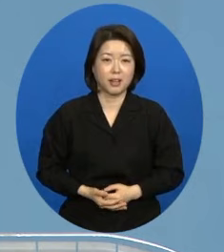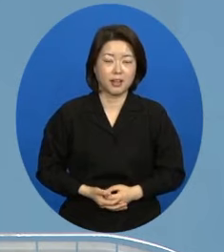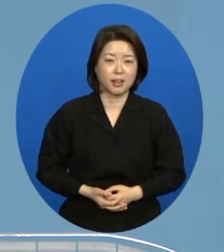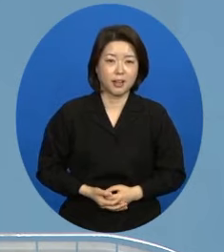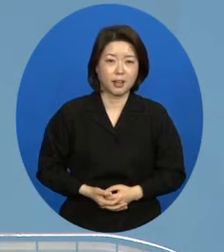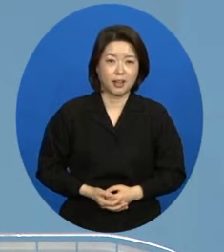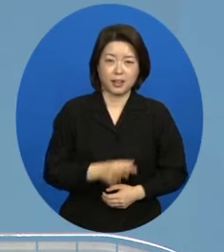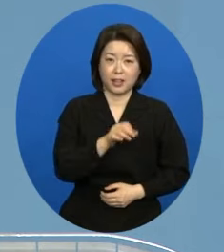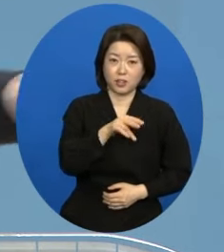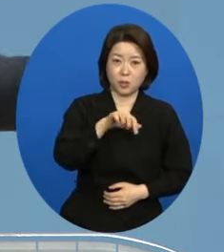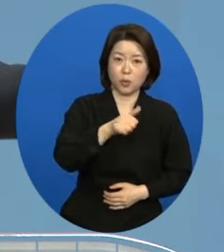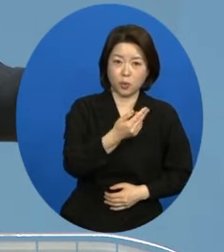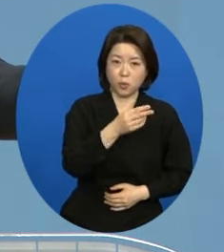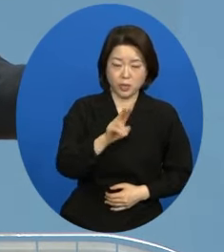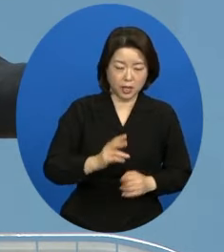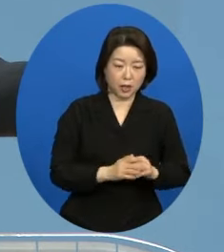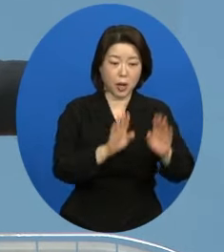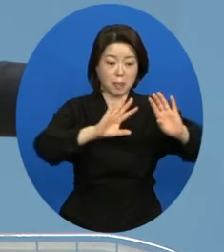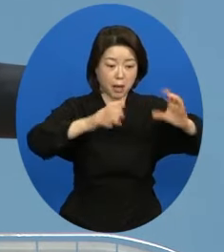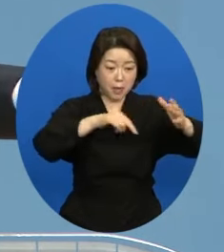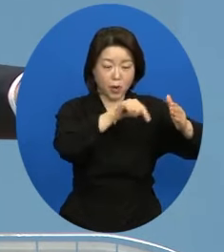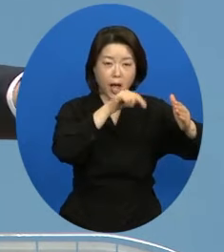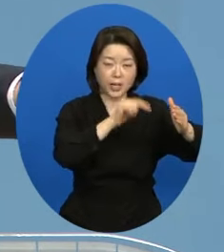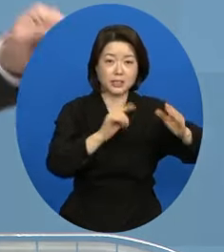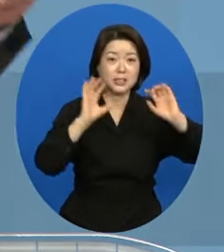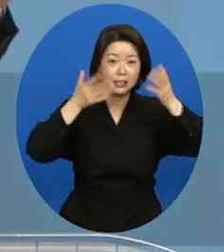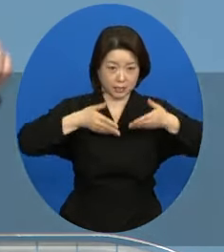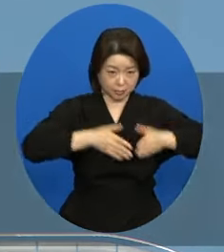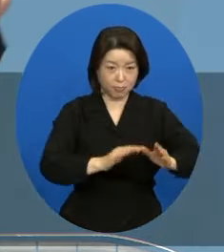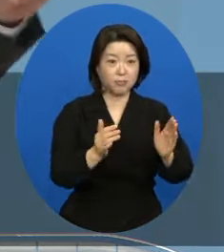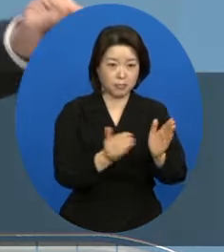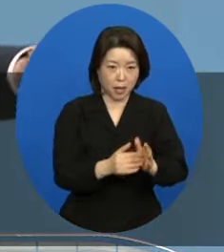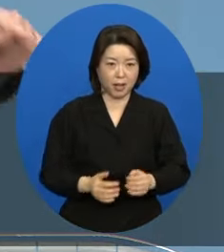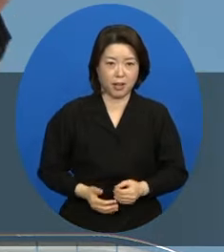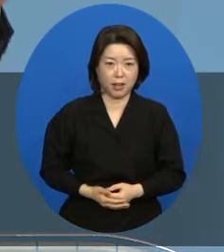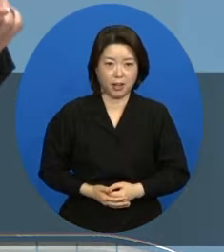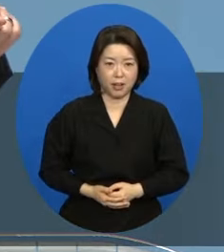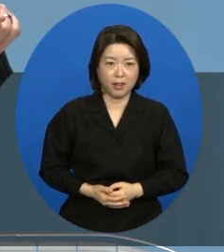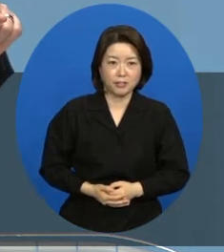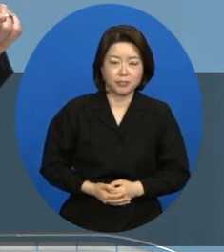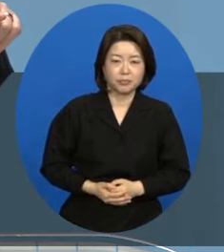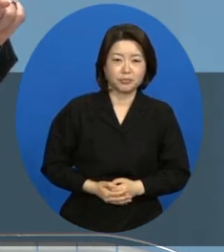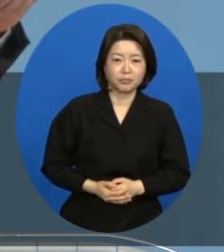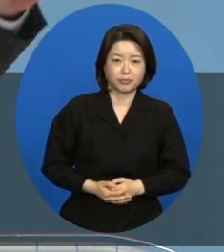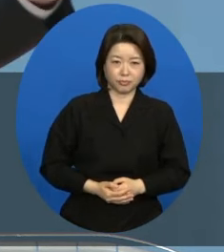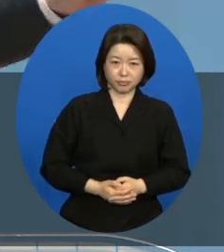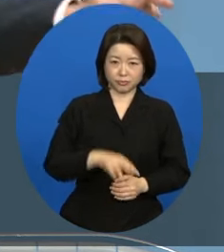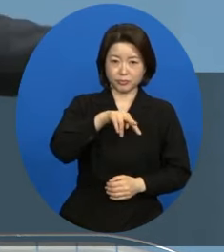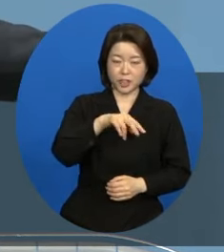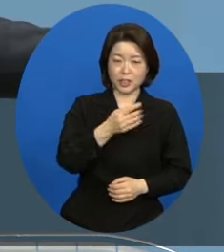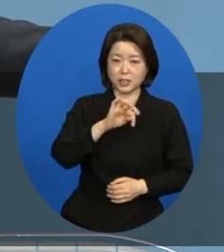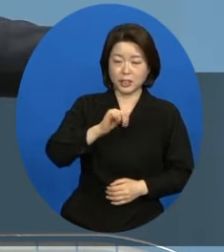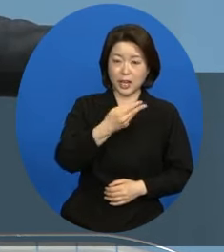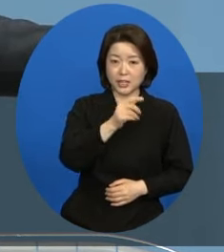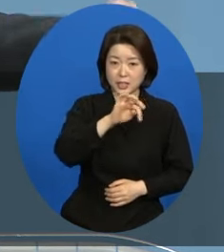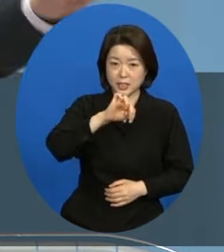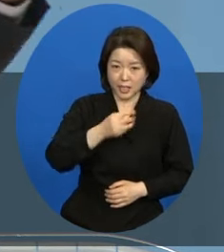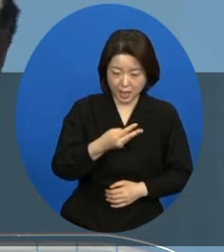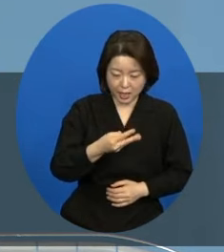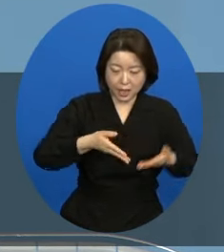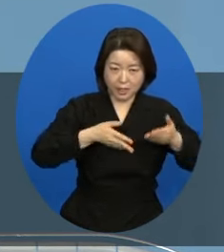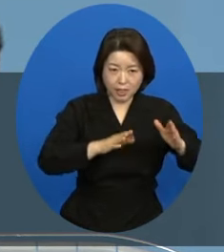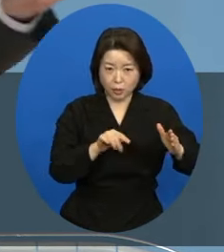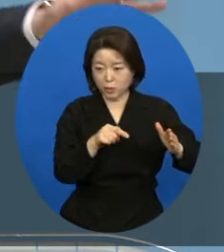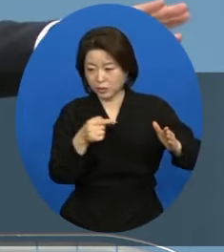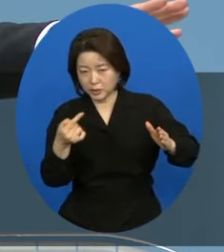여고가 바벨론에서 자녀를나요 12절에 여고는 스을 낳고 스은 스룹바벨을 낳고